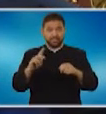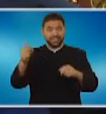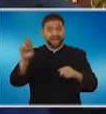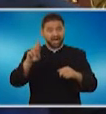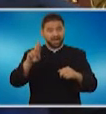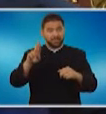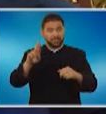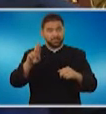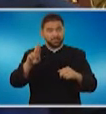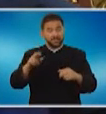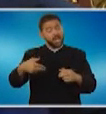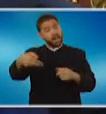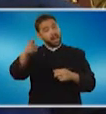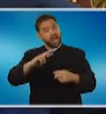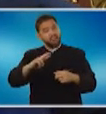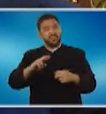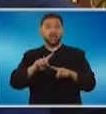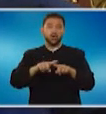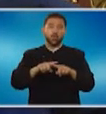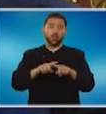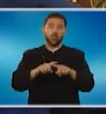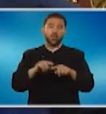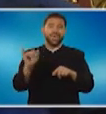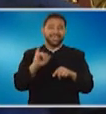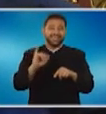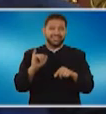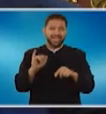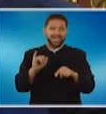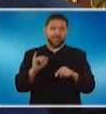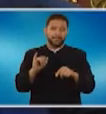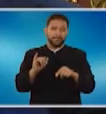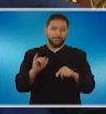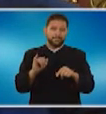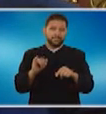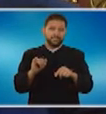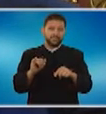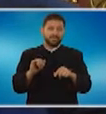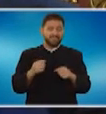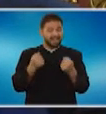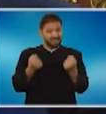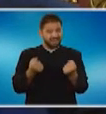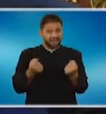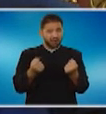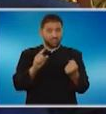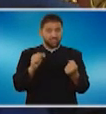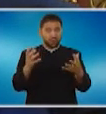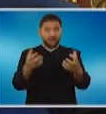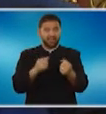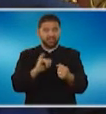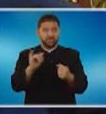Însă, revin cu subiectul deja cumva abordat, vai și amar să nu avem